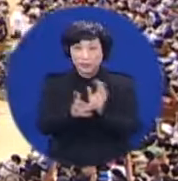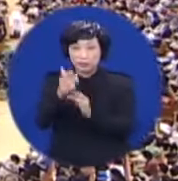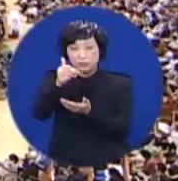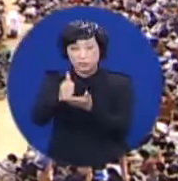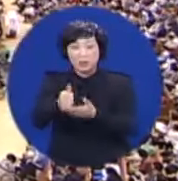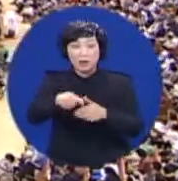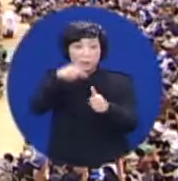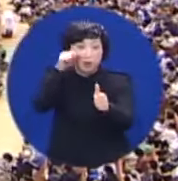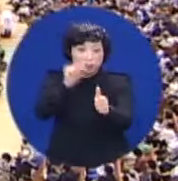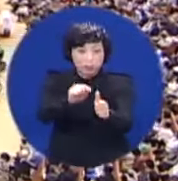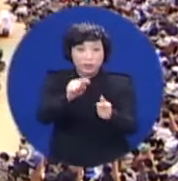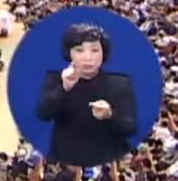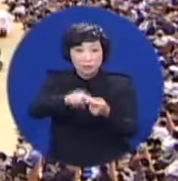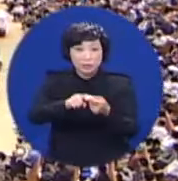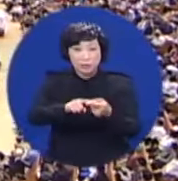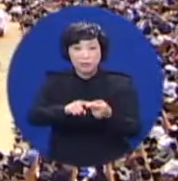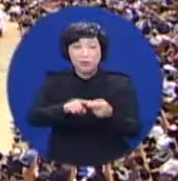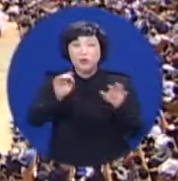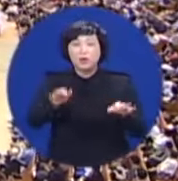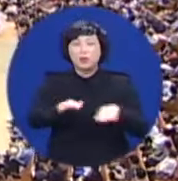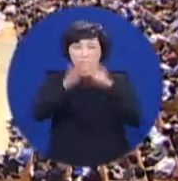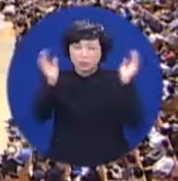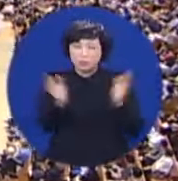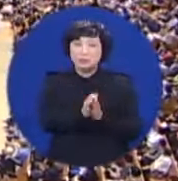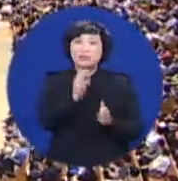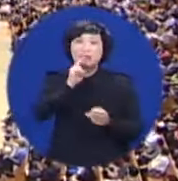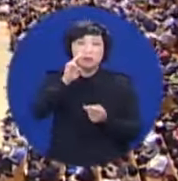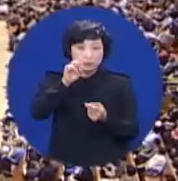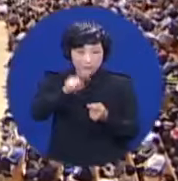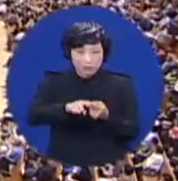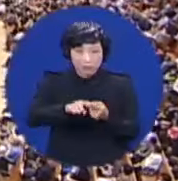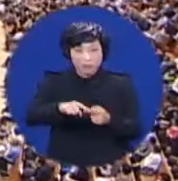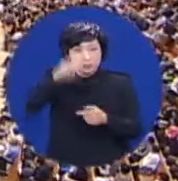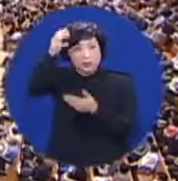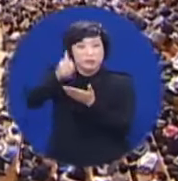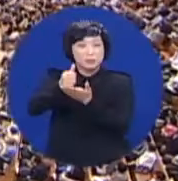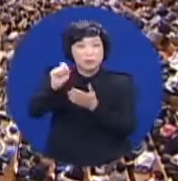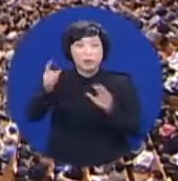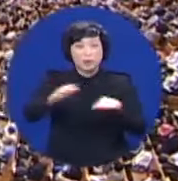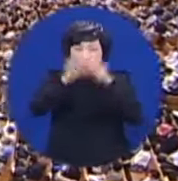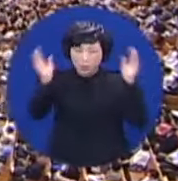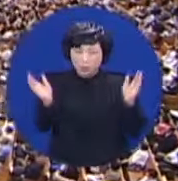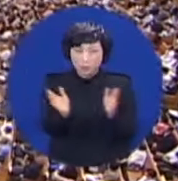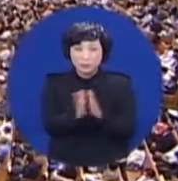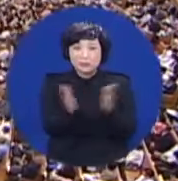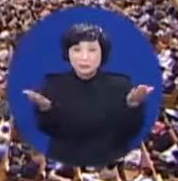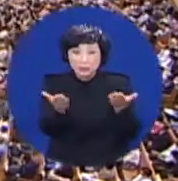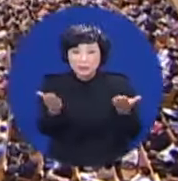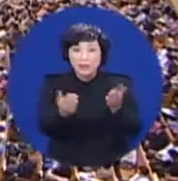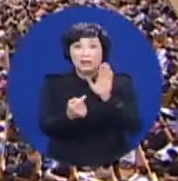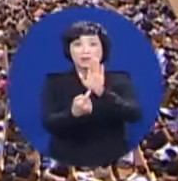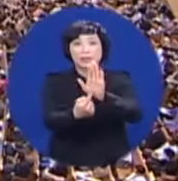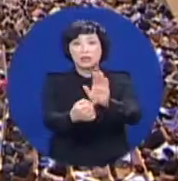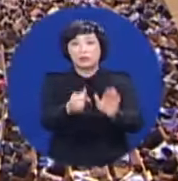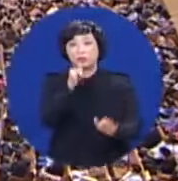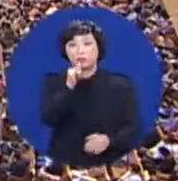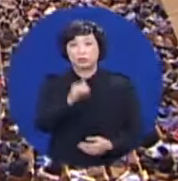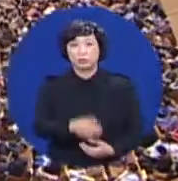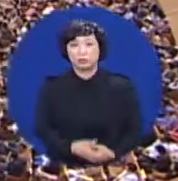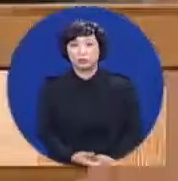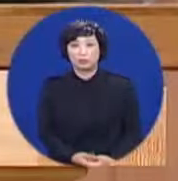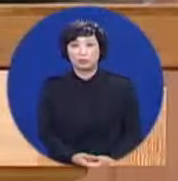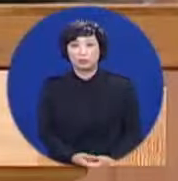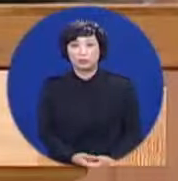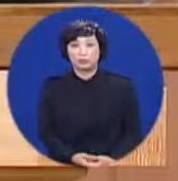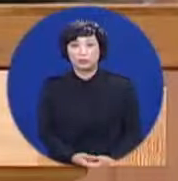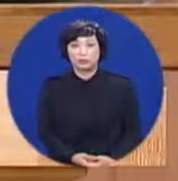예수님의 명령대로 예언대로 성령으로 다 역사가 이루어집니다.